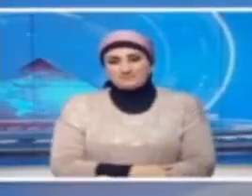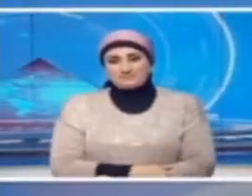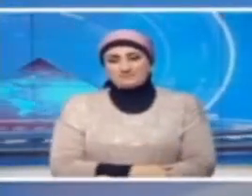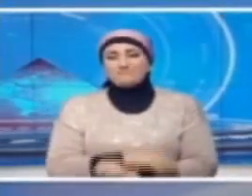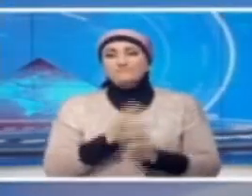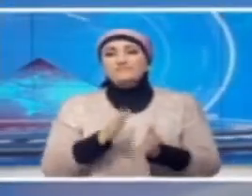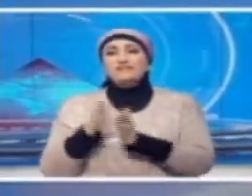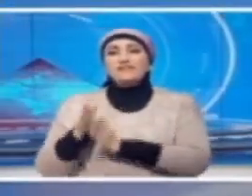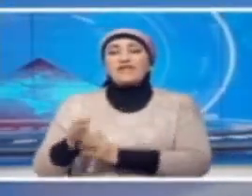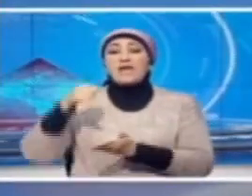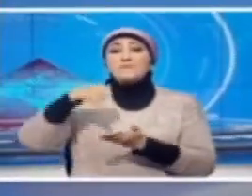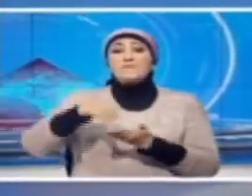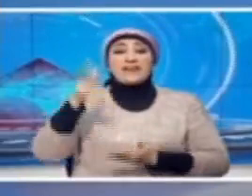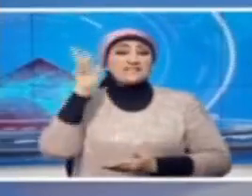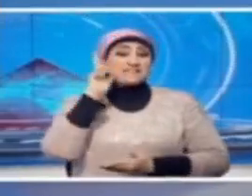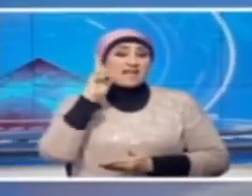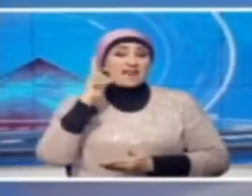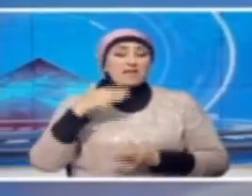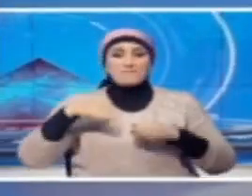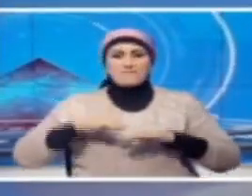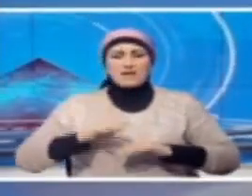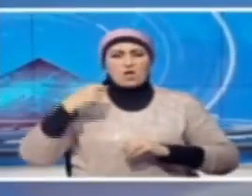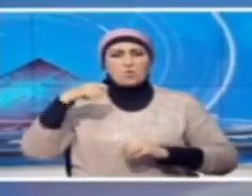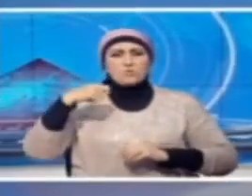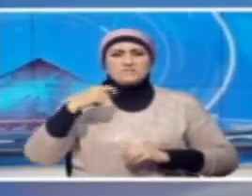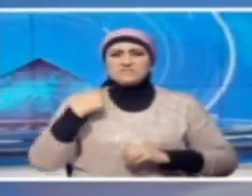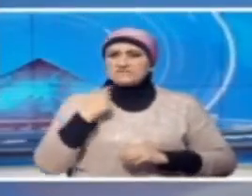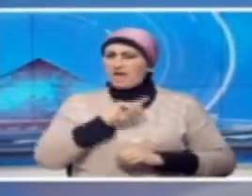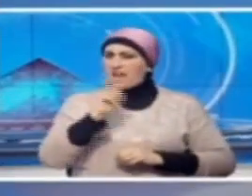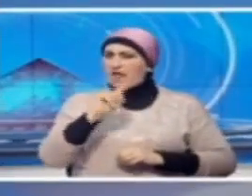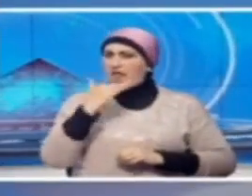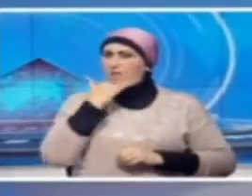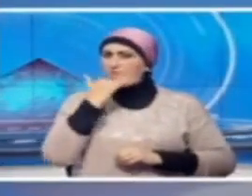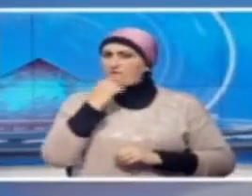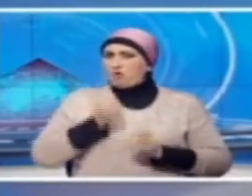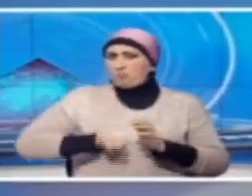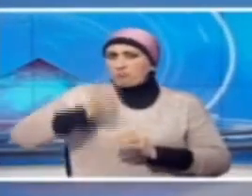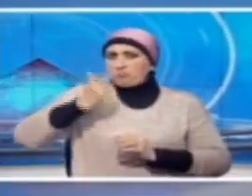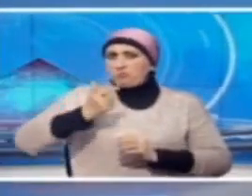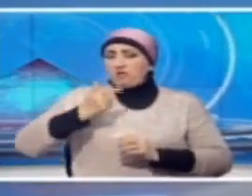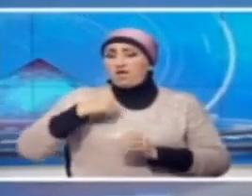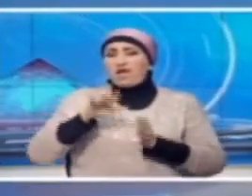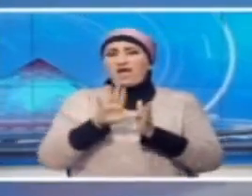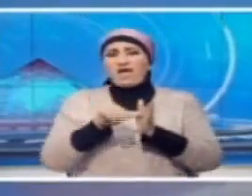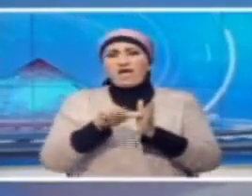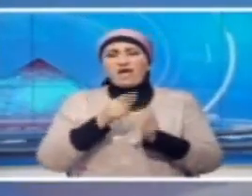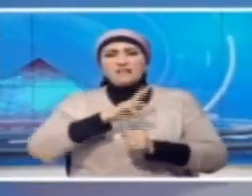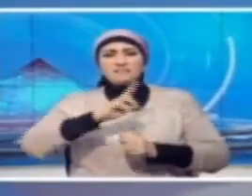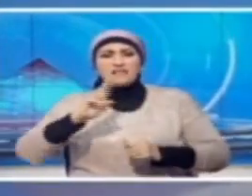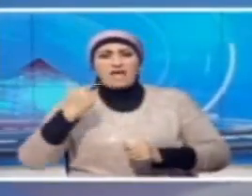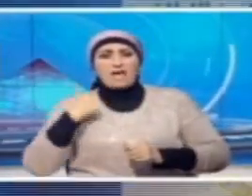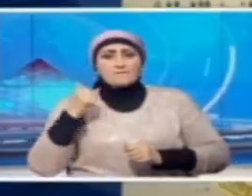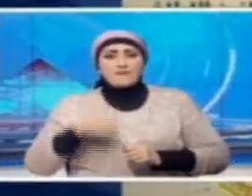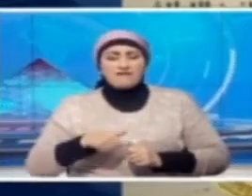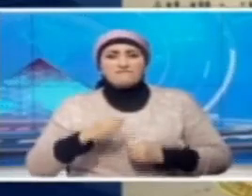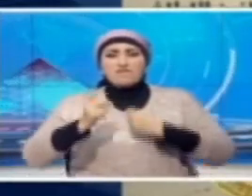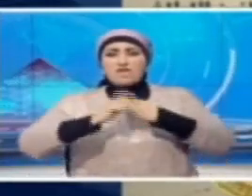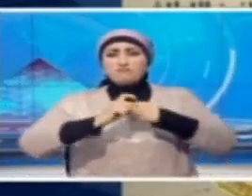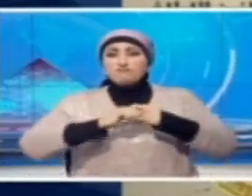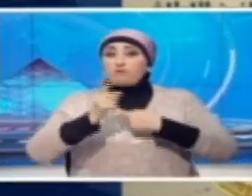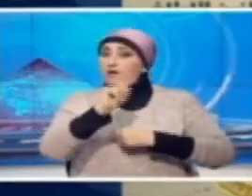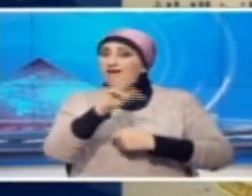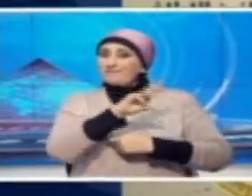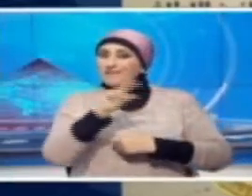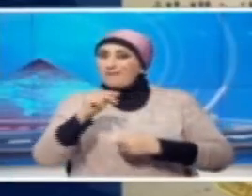نفى المركز الإعلامي لمجلس الوزراء ما تردد عن زيادة تعريفة الركوب لسيارات النقل الجماعي والسيرفيس بالمحافظات تزامنا